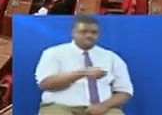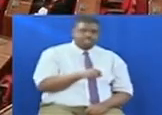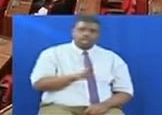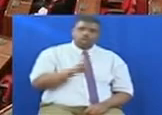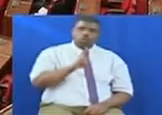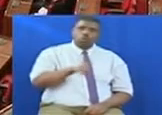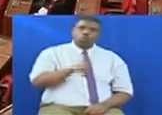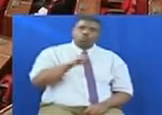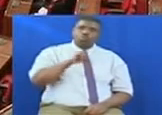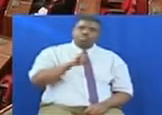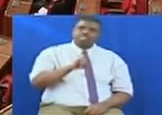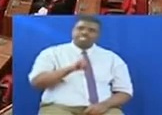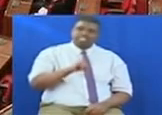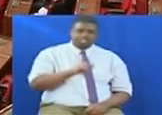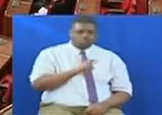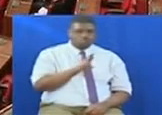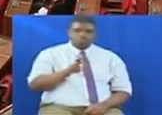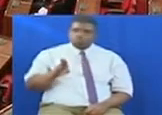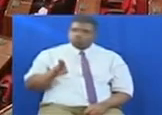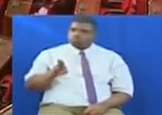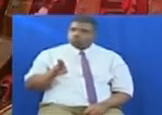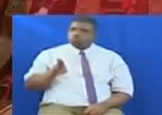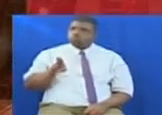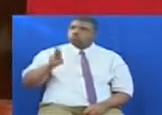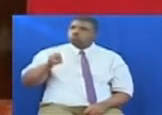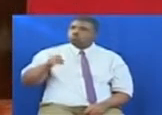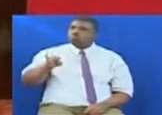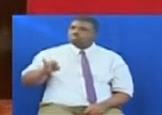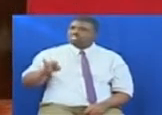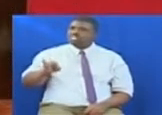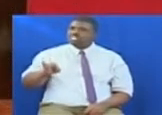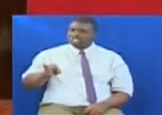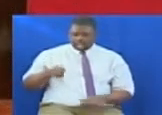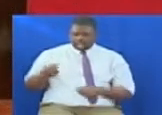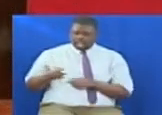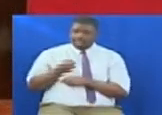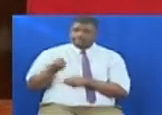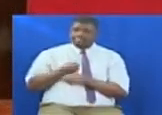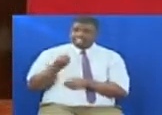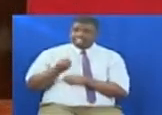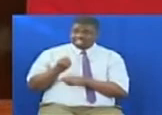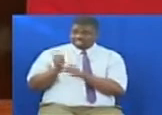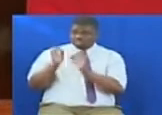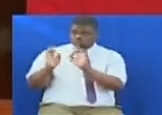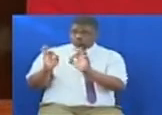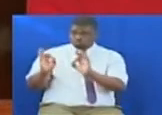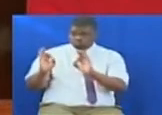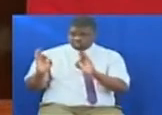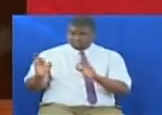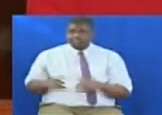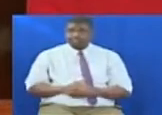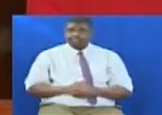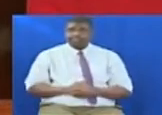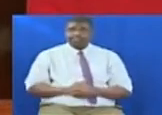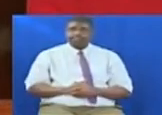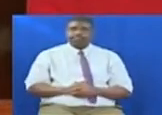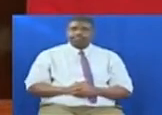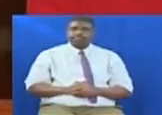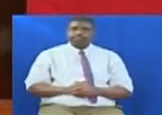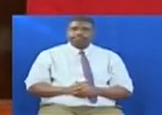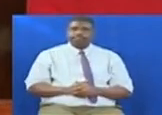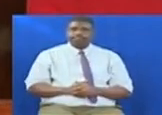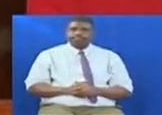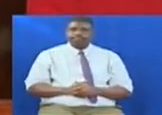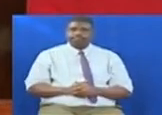vile ambavyo ameitendea haki nafasi aliyopewa kwa kufuata miongozo yote aliyokuwa anapewa na mheshimiwa rais.